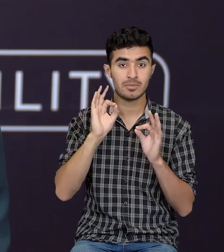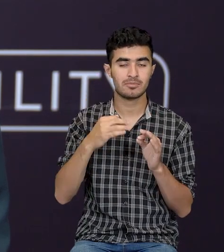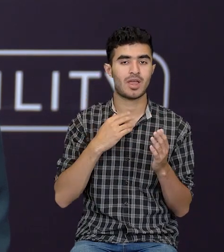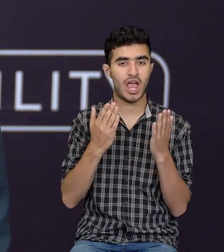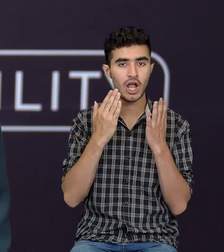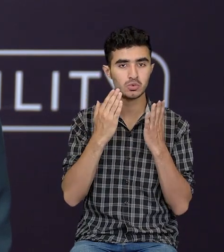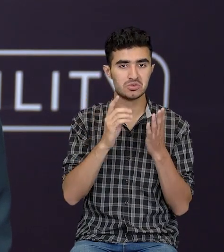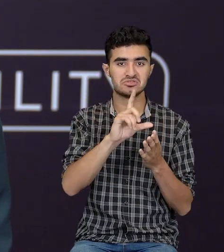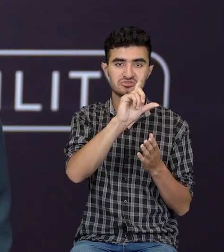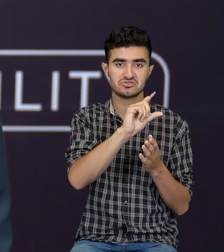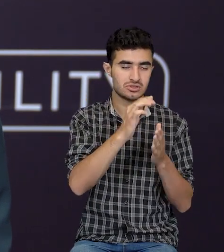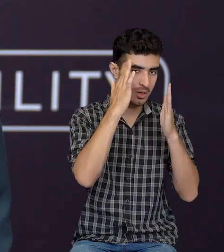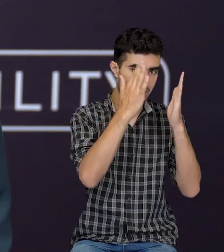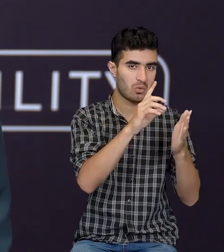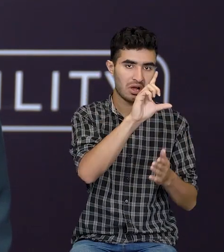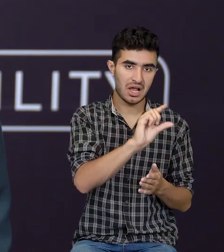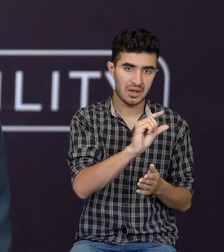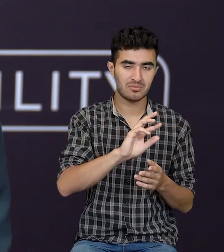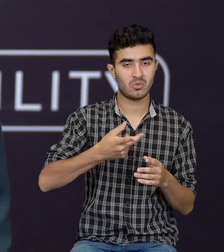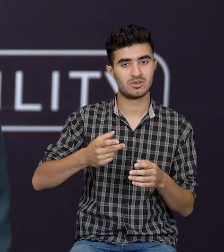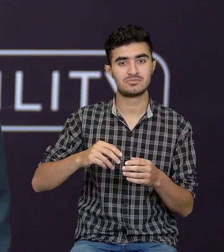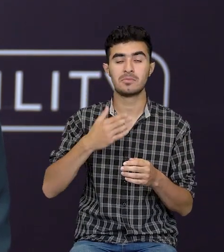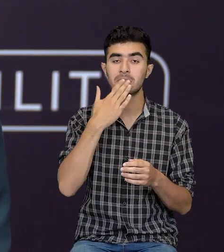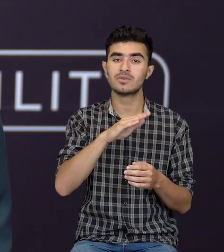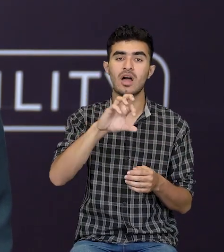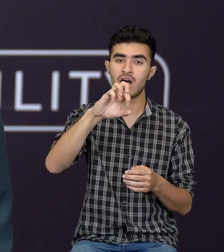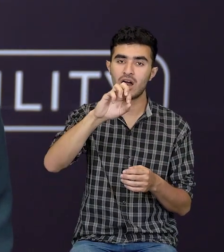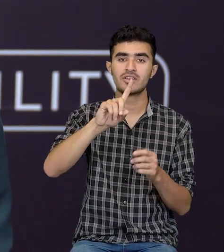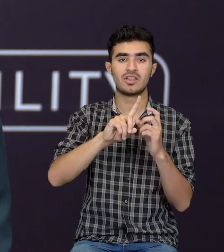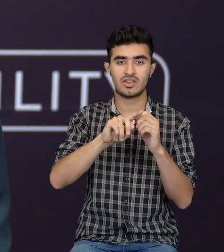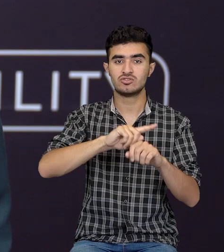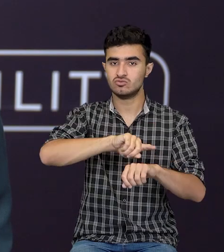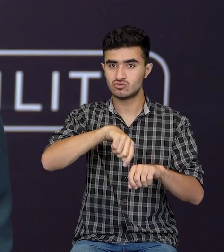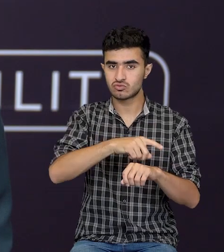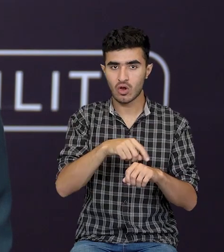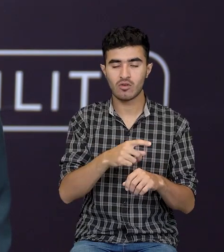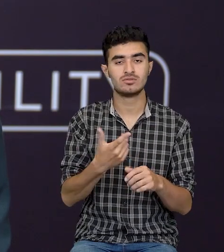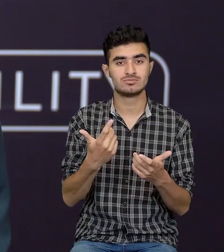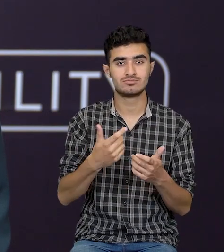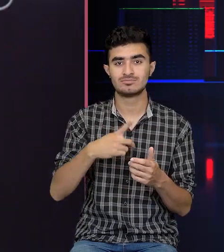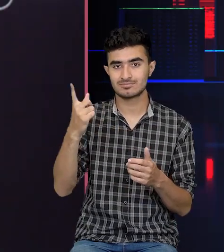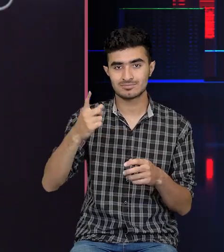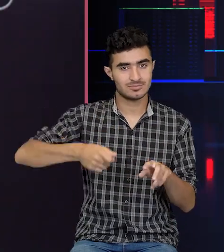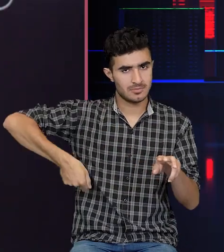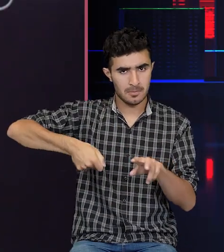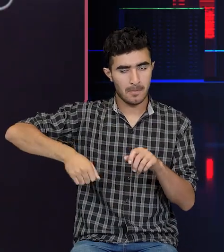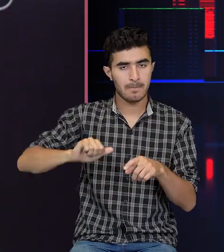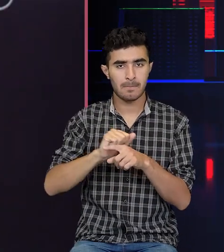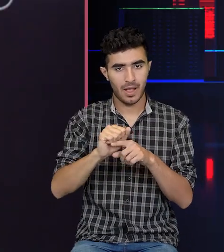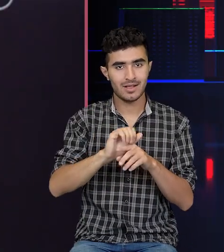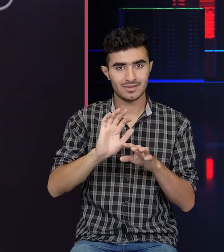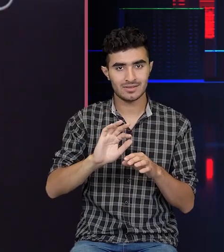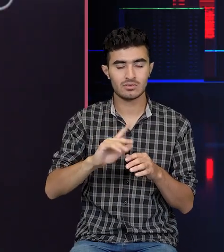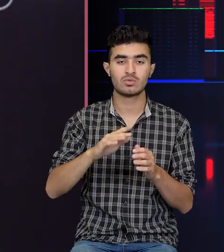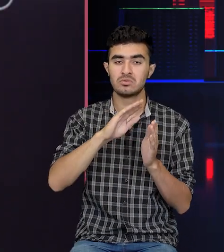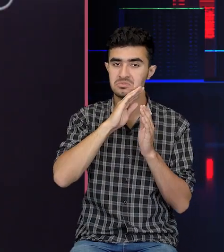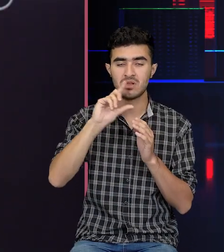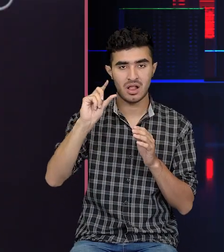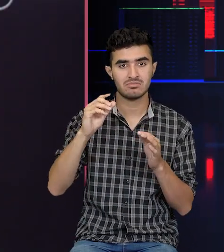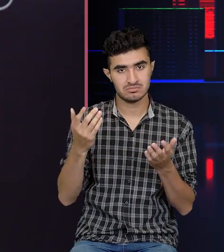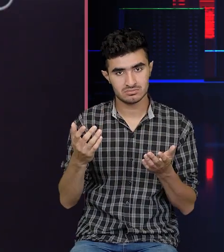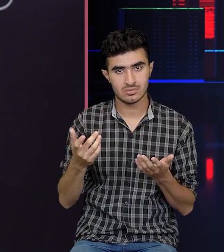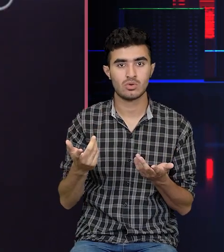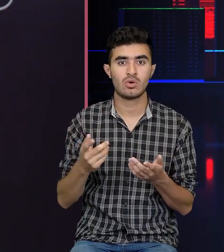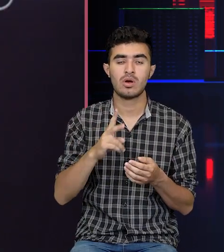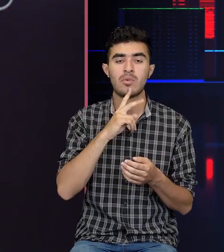भी ख्वाहिश है कि अगर स्टडी में नहीं ना कुछ करना फिर गेम खेल लो, चलो इसमें ही कुछ कर लो। फिर एक पंजाब कप हुआ था, तो पहली